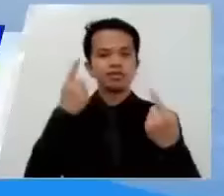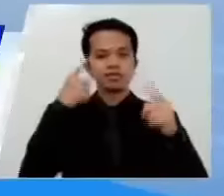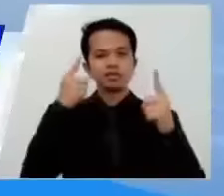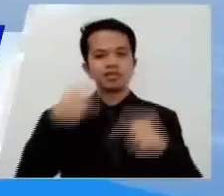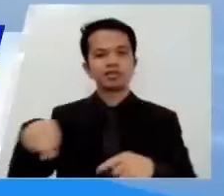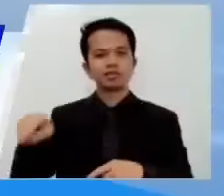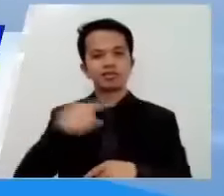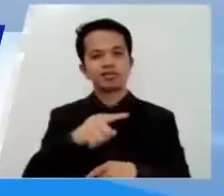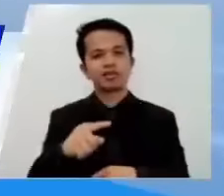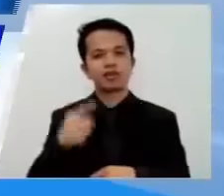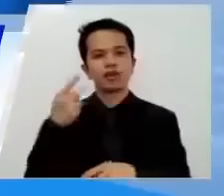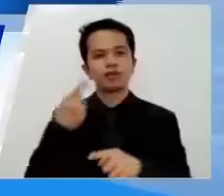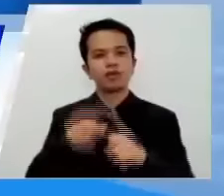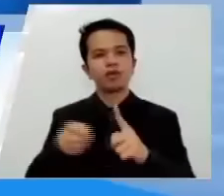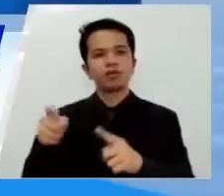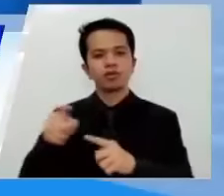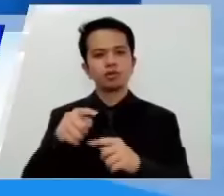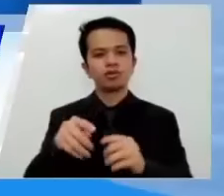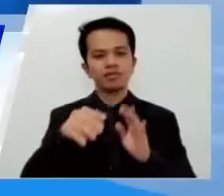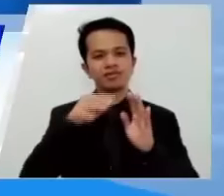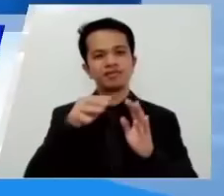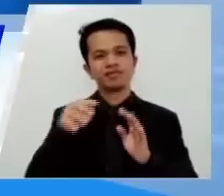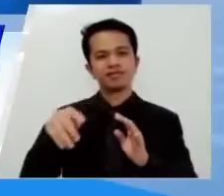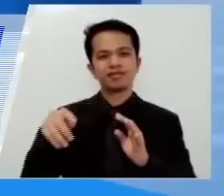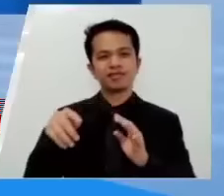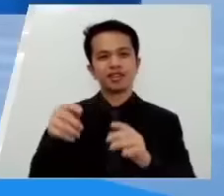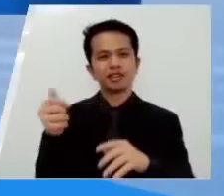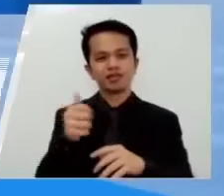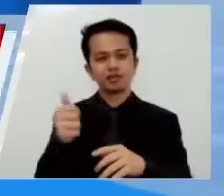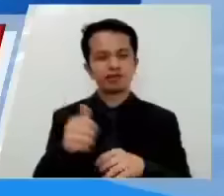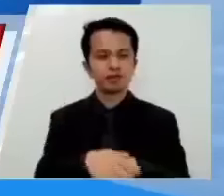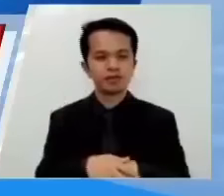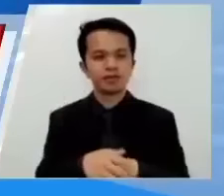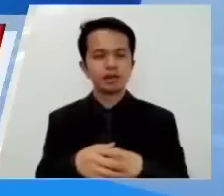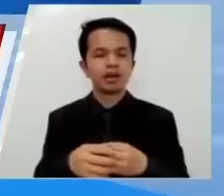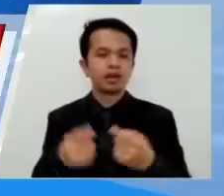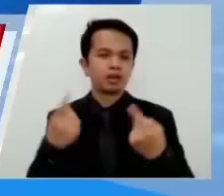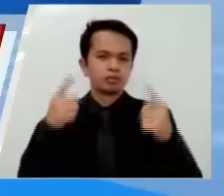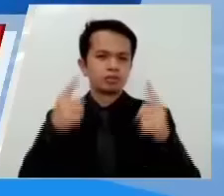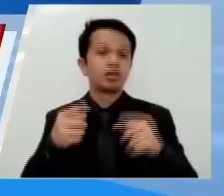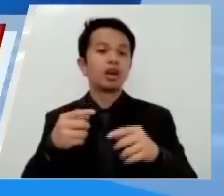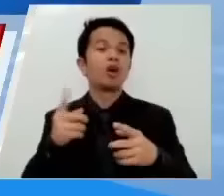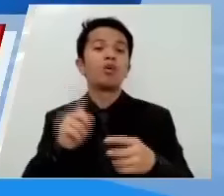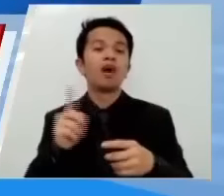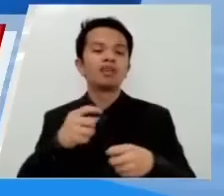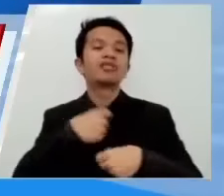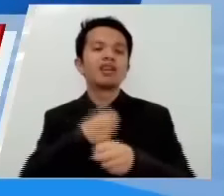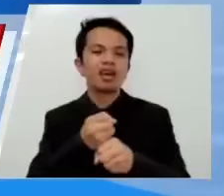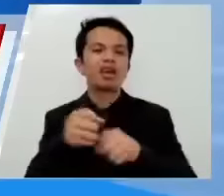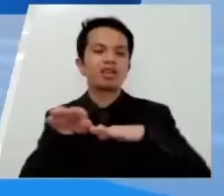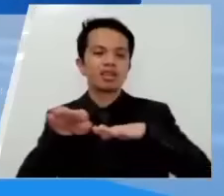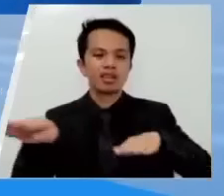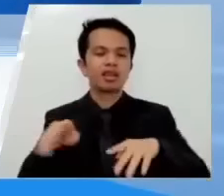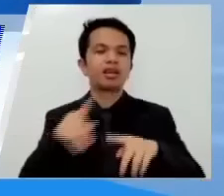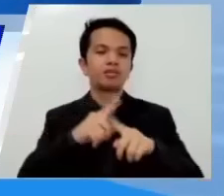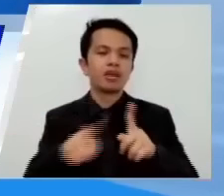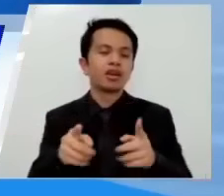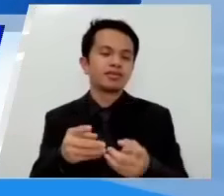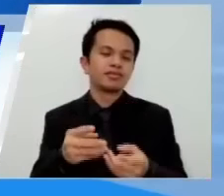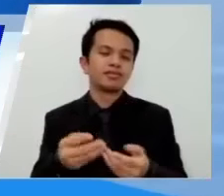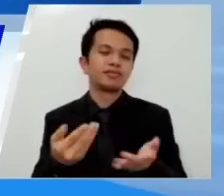mga transportasyon. They were successful in creating traffic, no? Pero we were able to prove to them